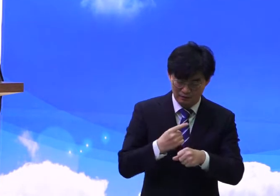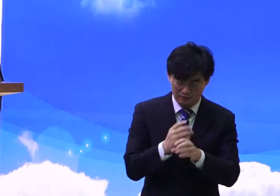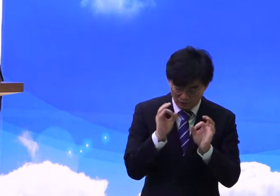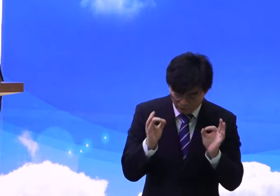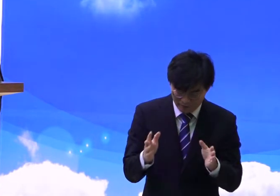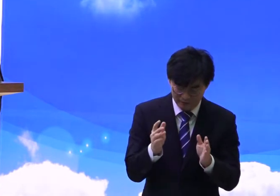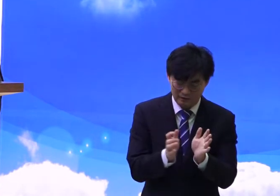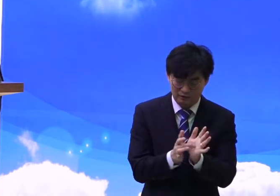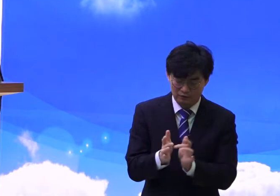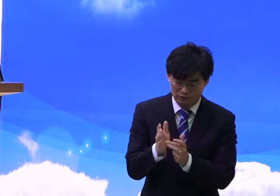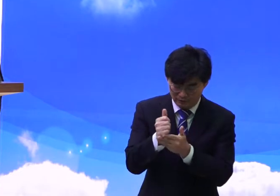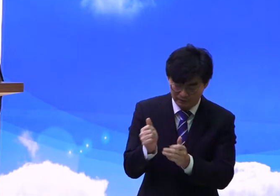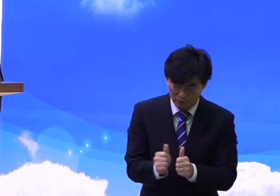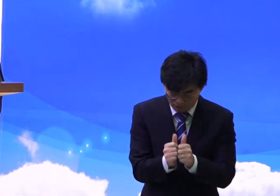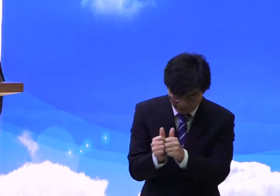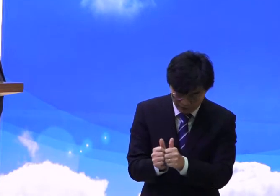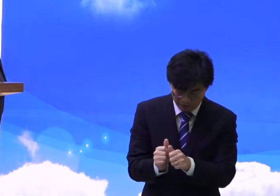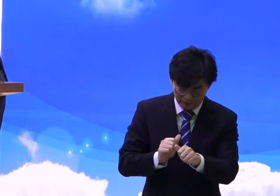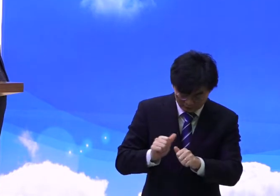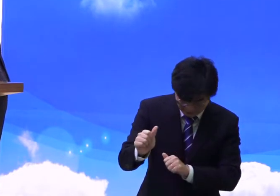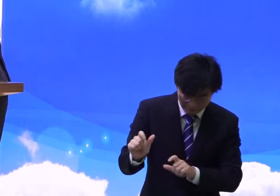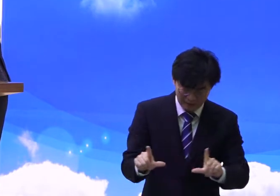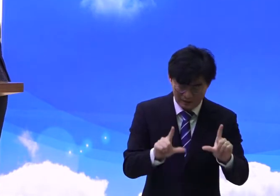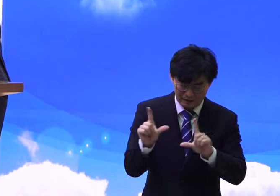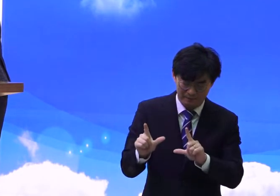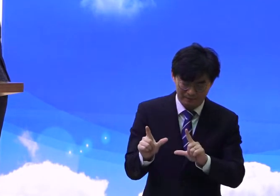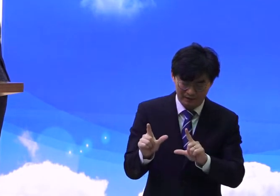삶, 행복한 삶을 살게 하여 주옵소서.